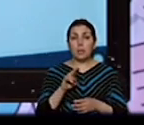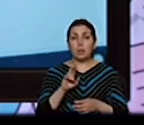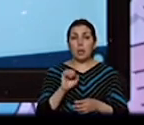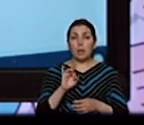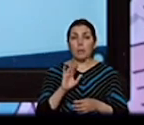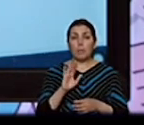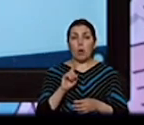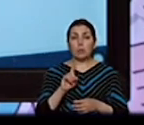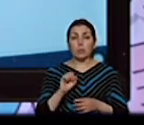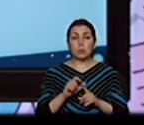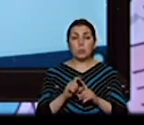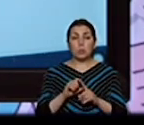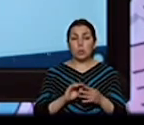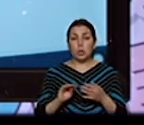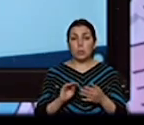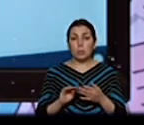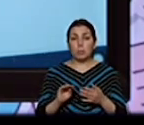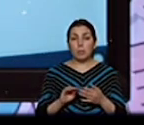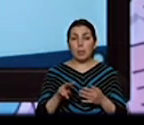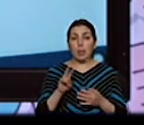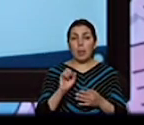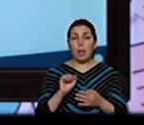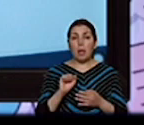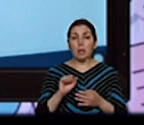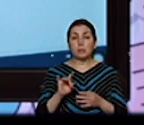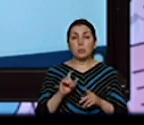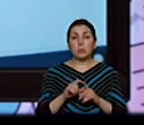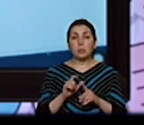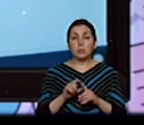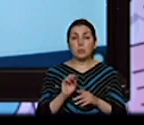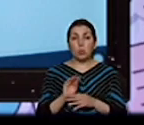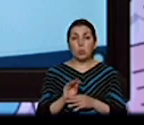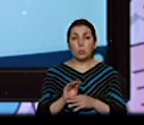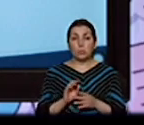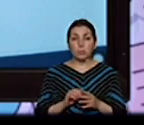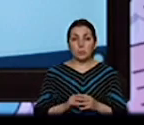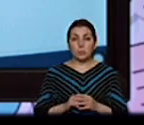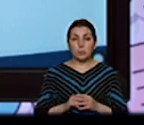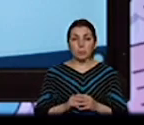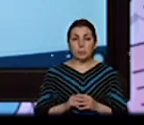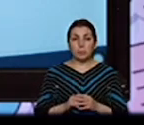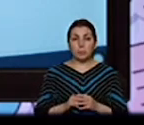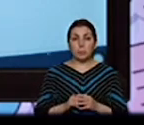Darvoza so'zini yozamiz. Ana unga lar qo'shimchasini qo'shamiz.